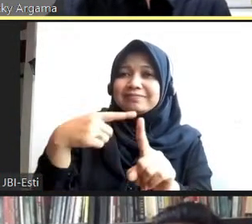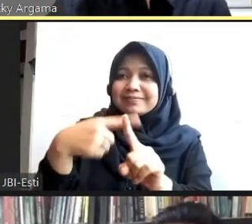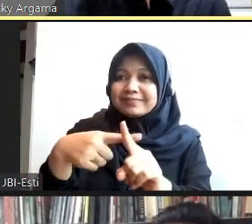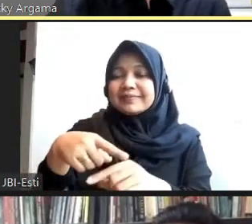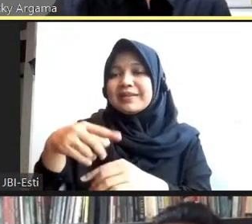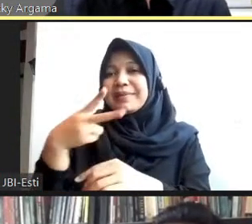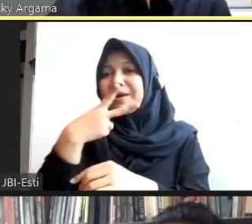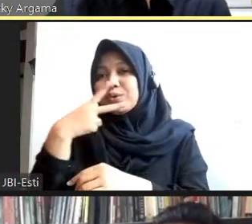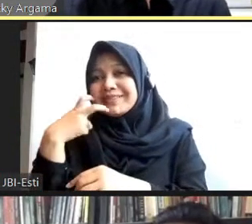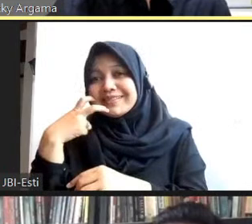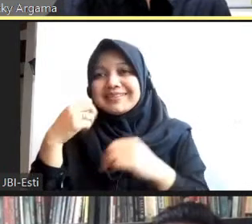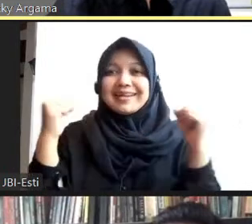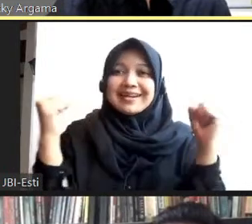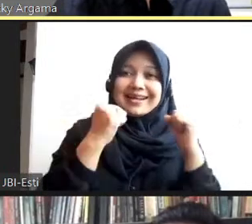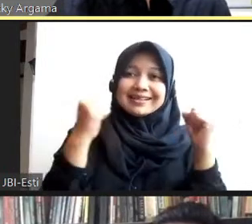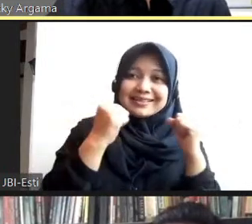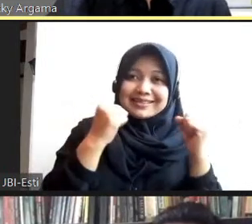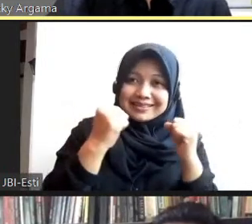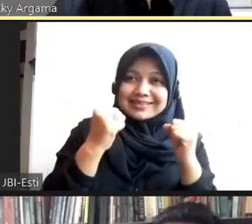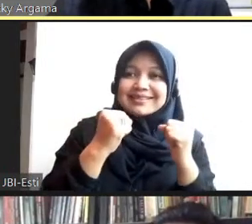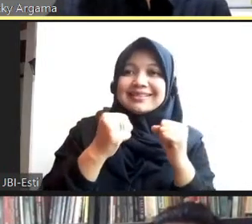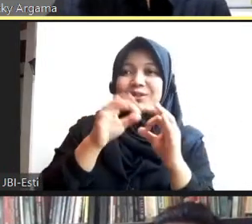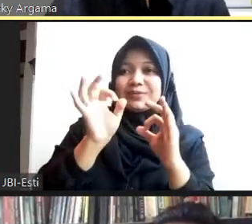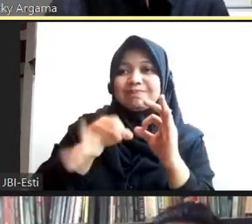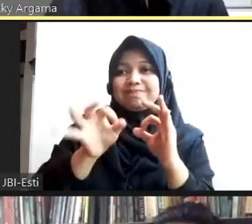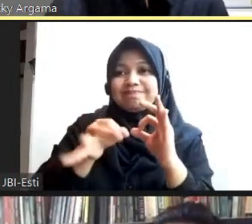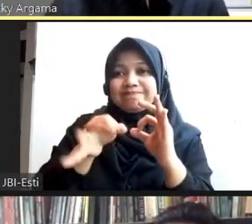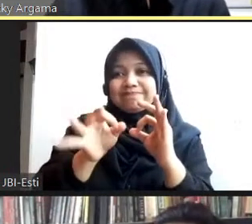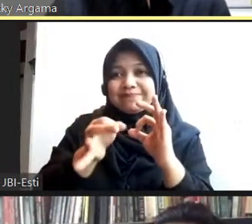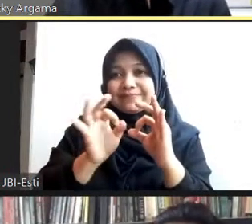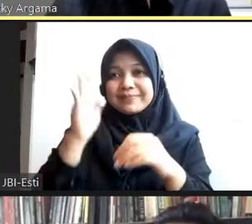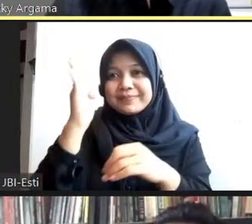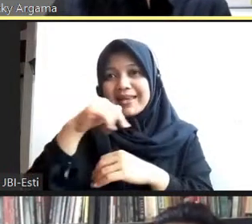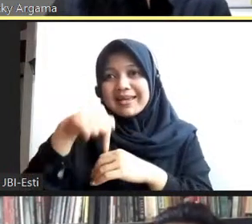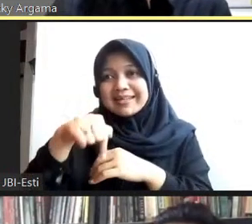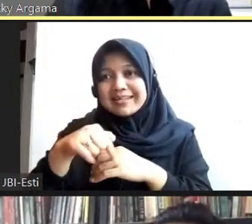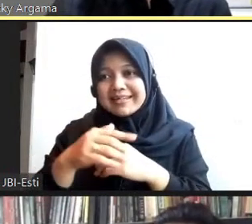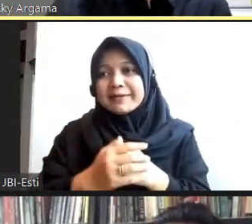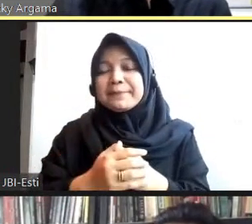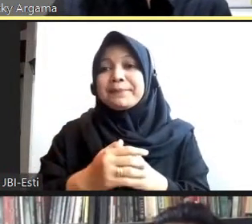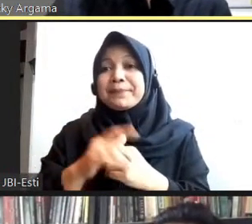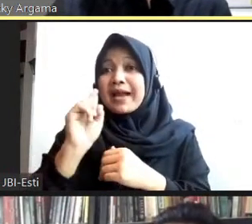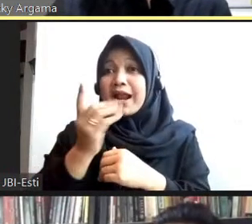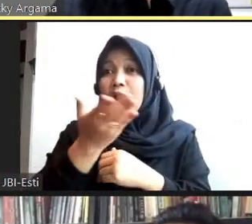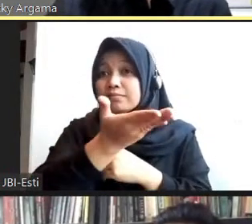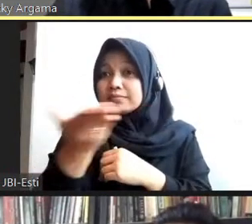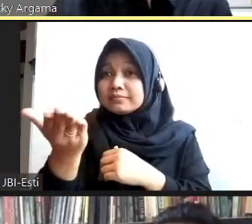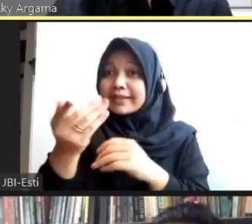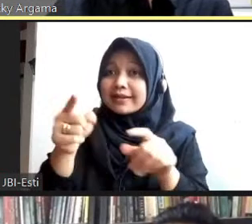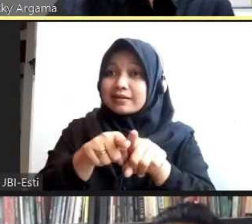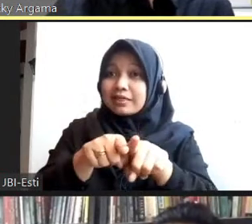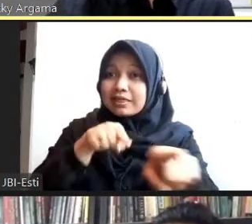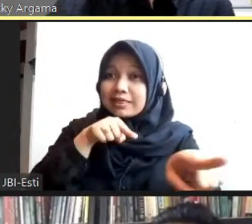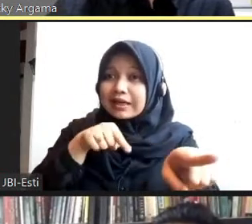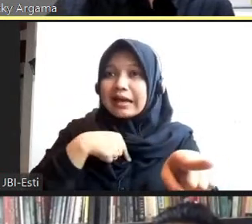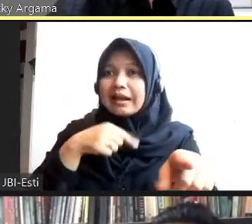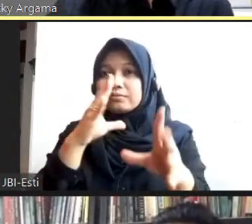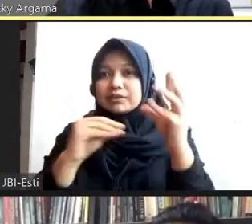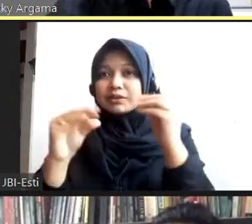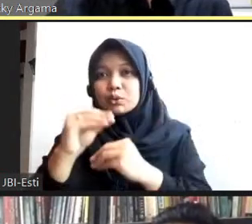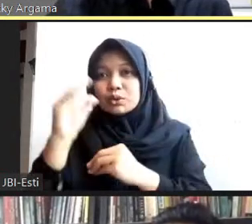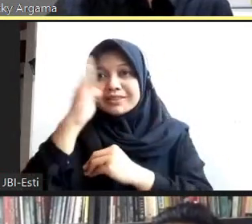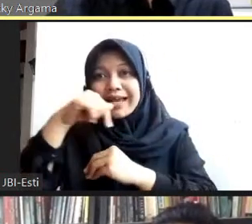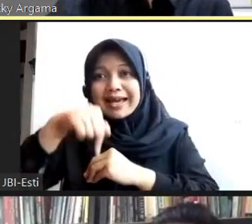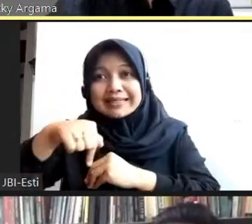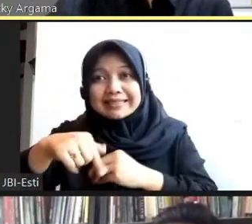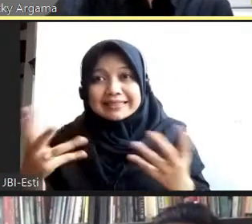Esti sebagai juru bahasa isyarat. Bagi yang ketinggalan menyimak diskusi kita kali ini,